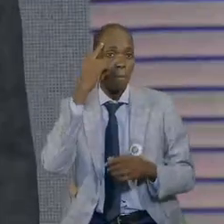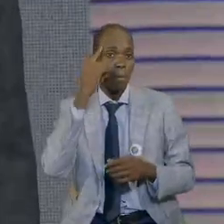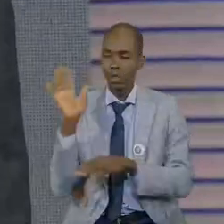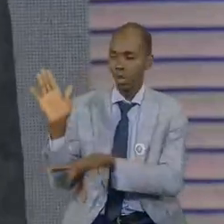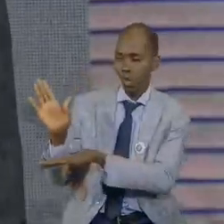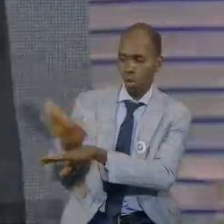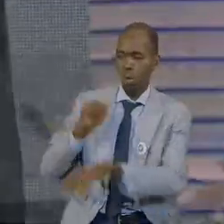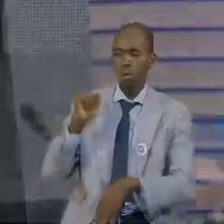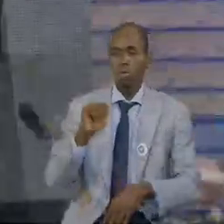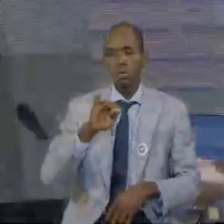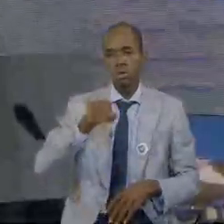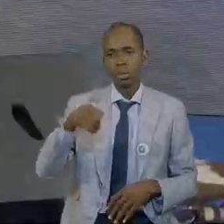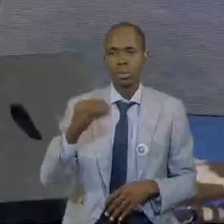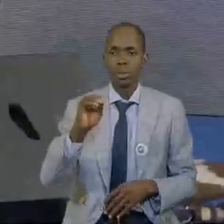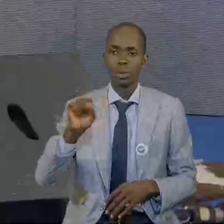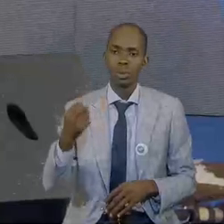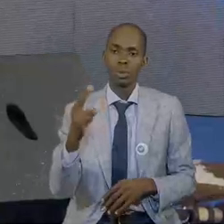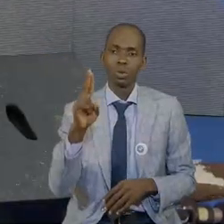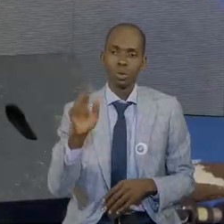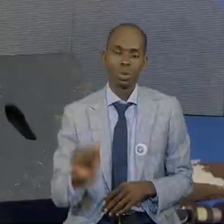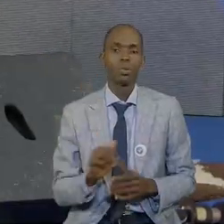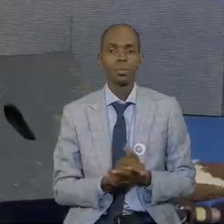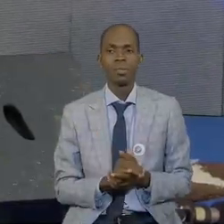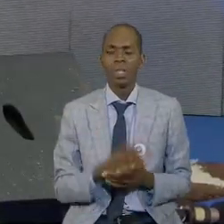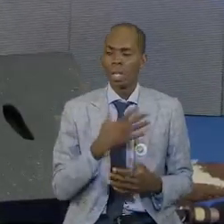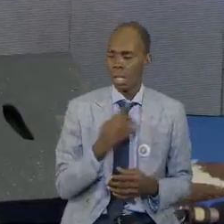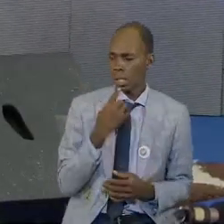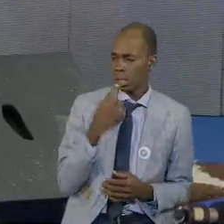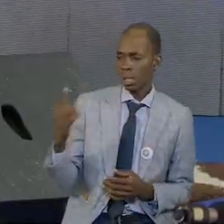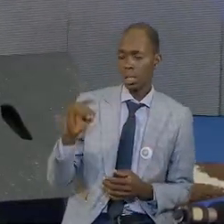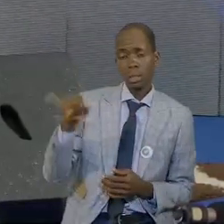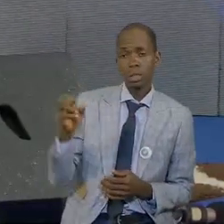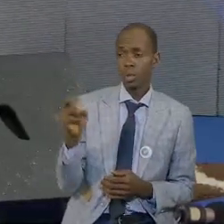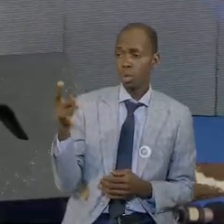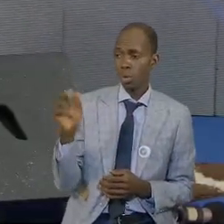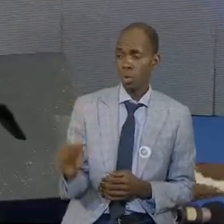Verset 7, Moïse appela Josué. And said unto him in